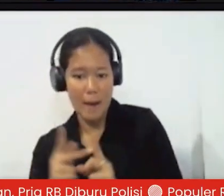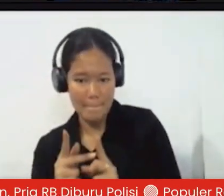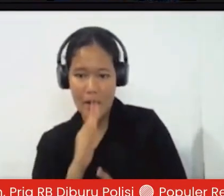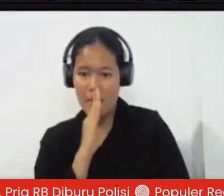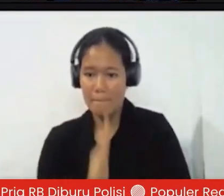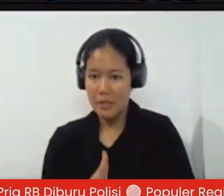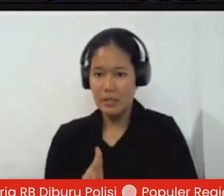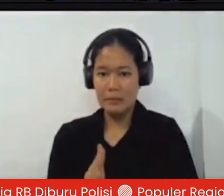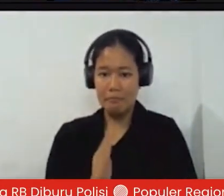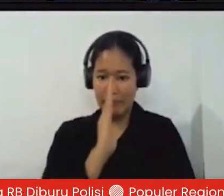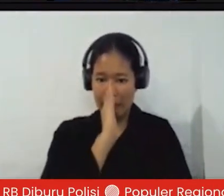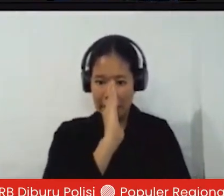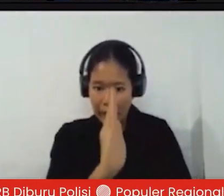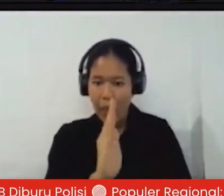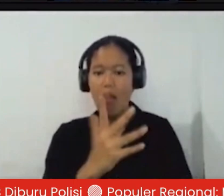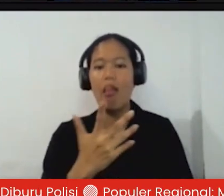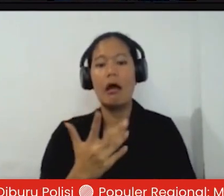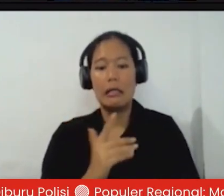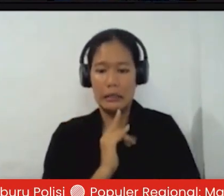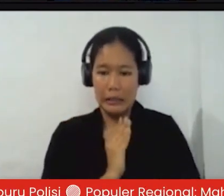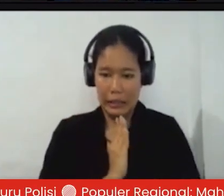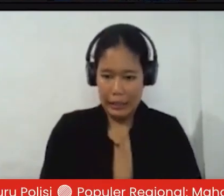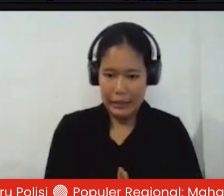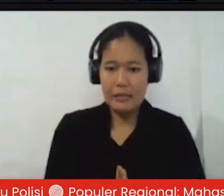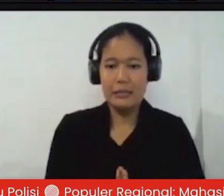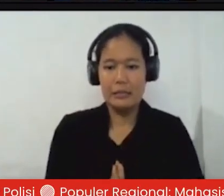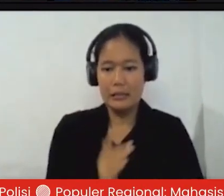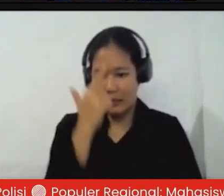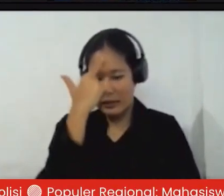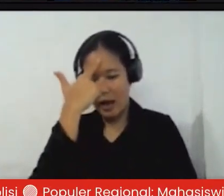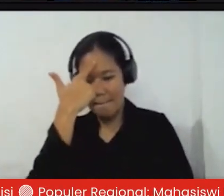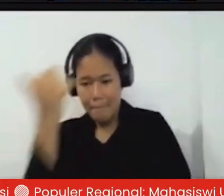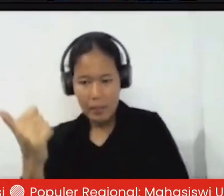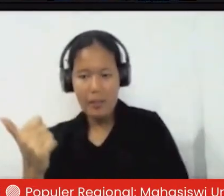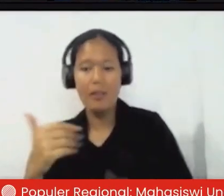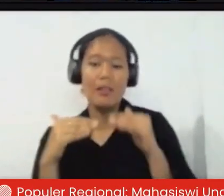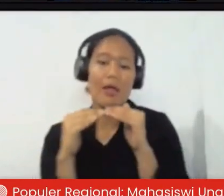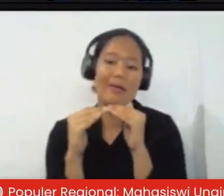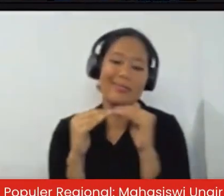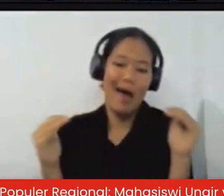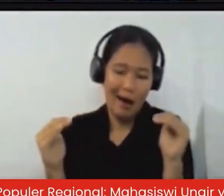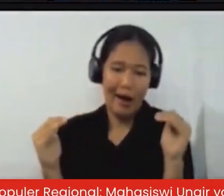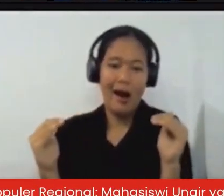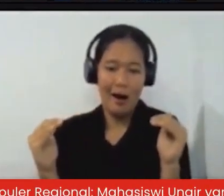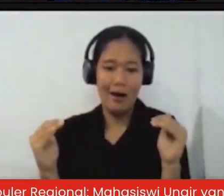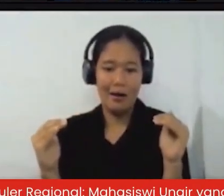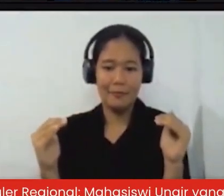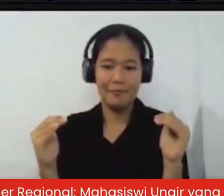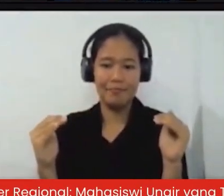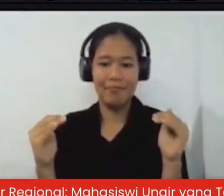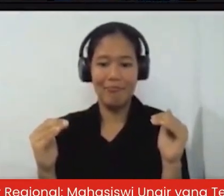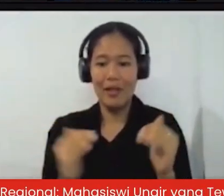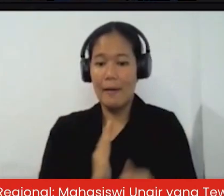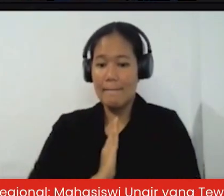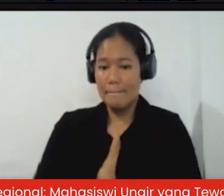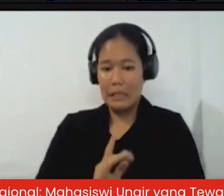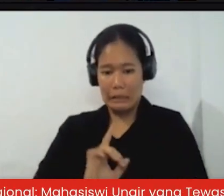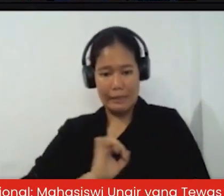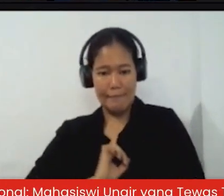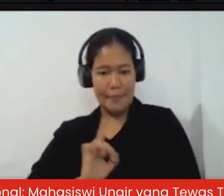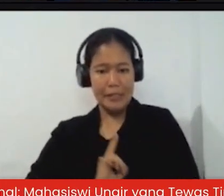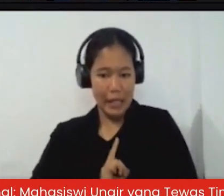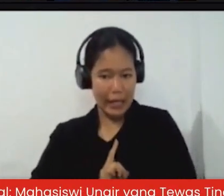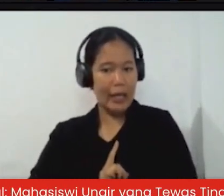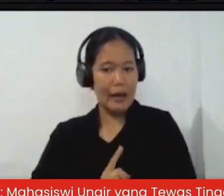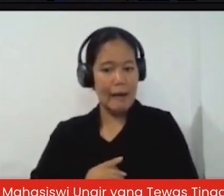berpihakan prinsip integritas prinsip kecakapan dan kesetaraan prinsip independensi